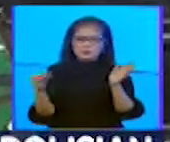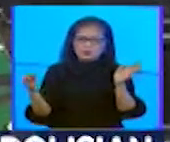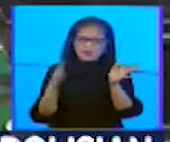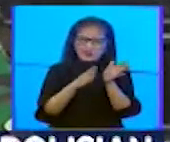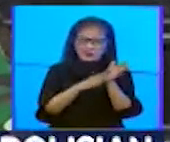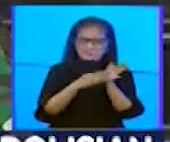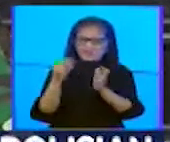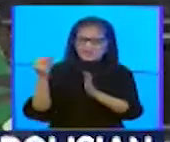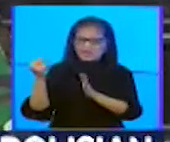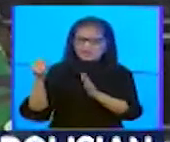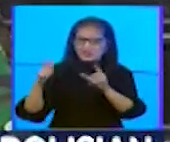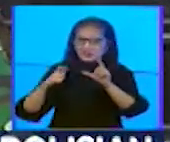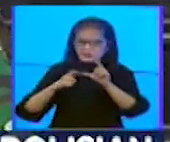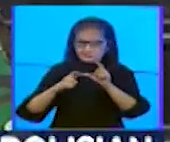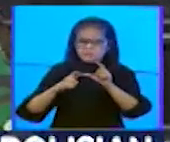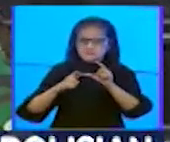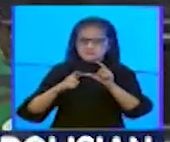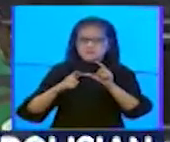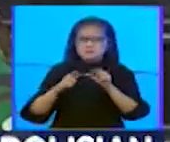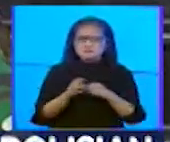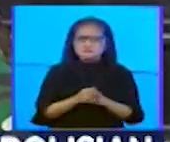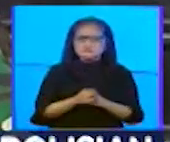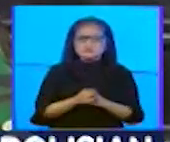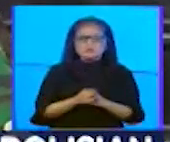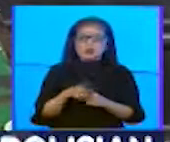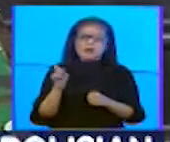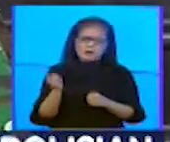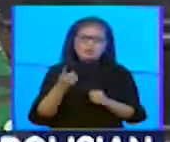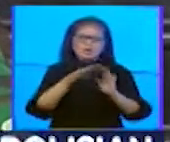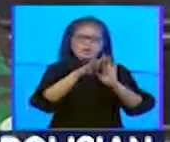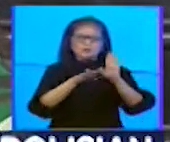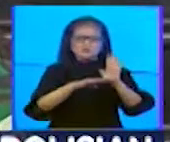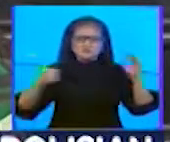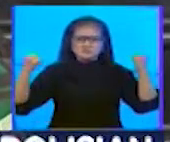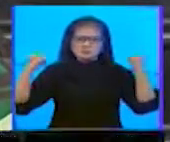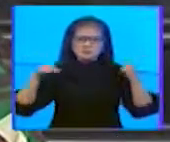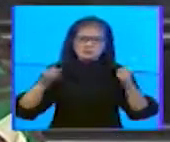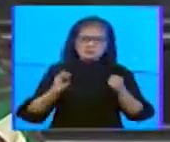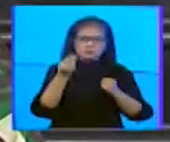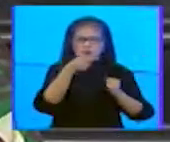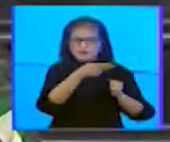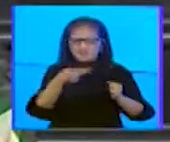segera mengikuti aturan-aturan dan ketentuan hukum yang berlaku